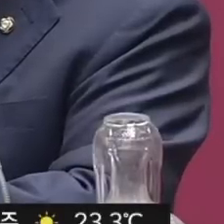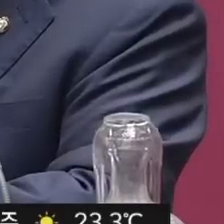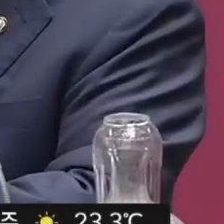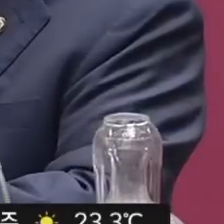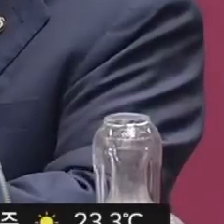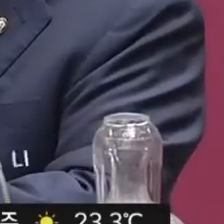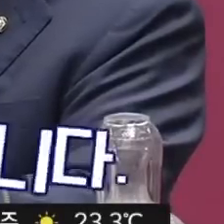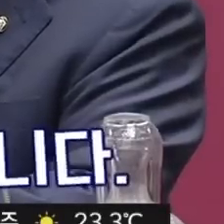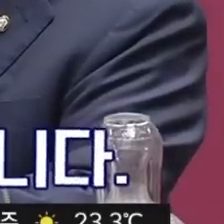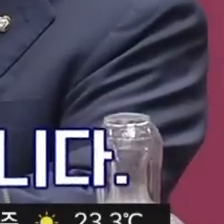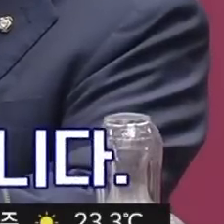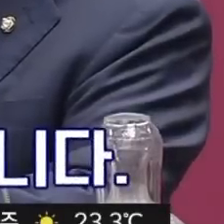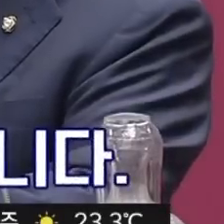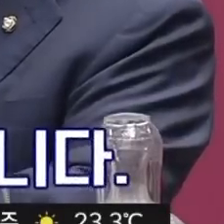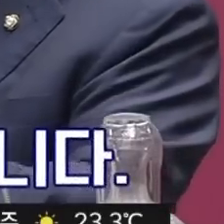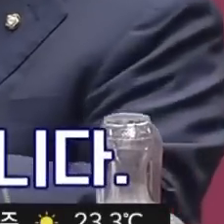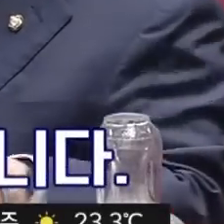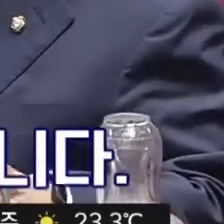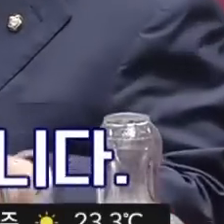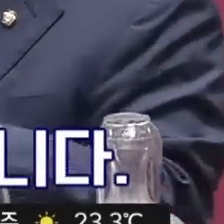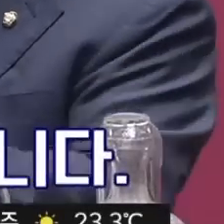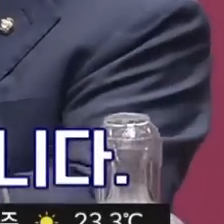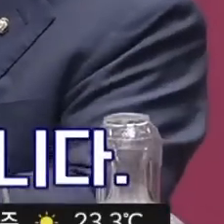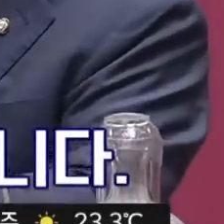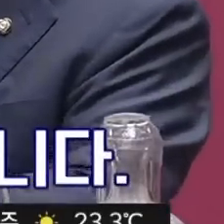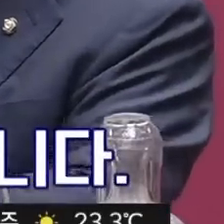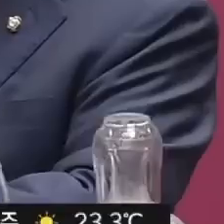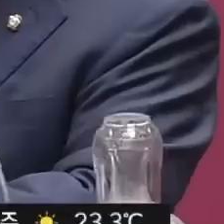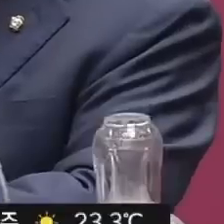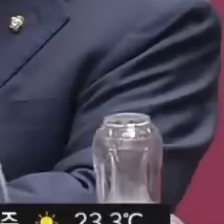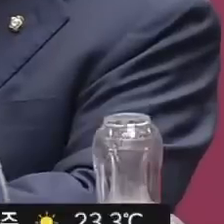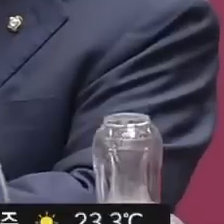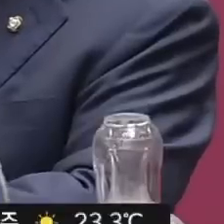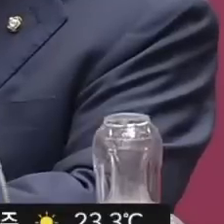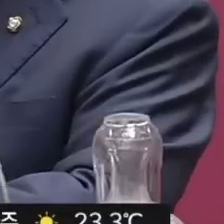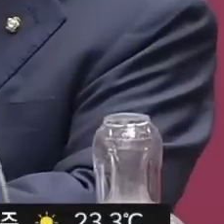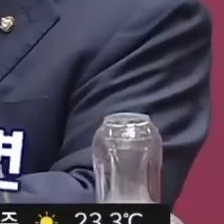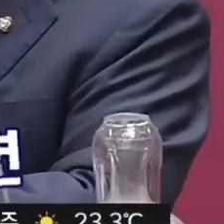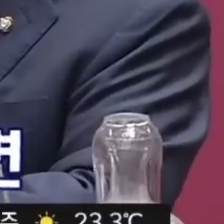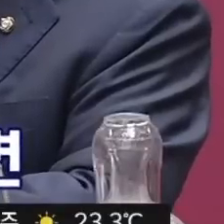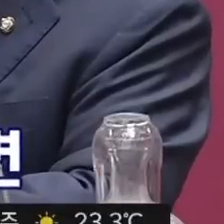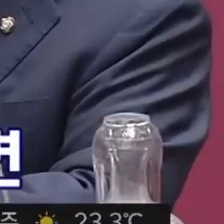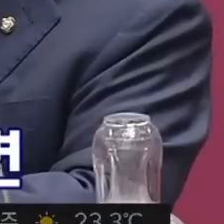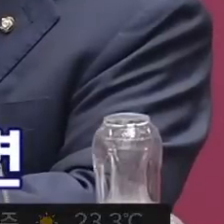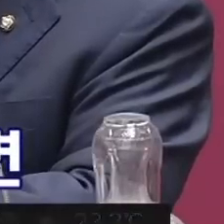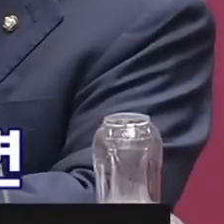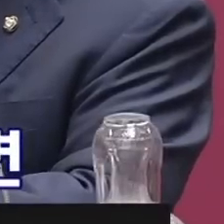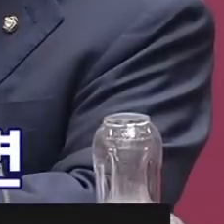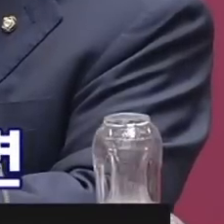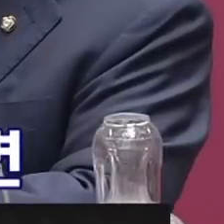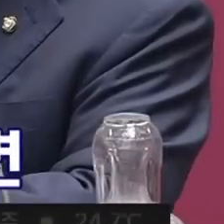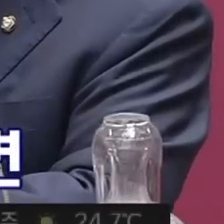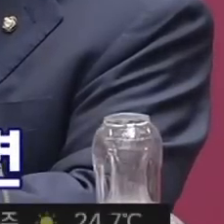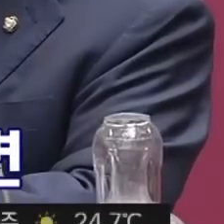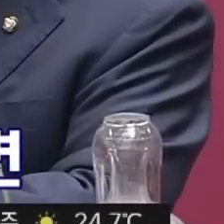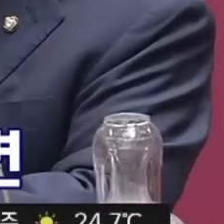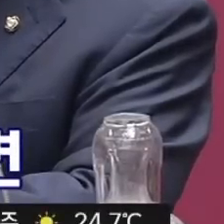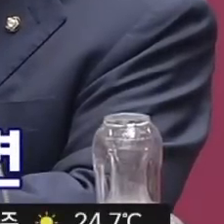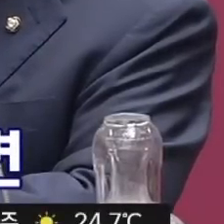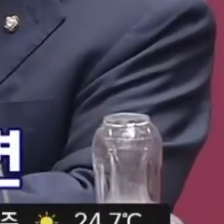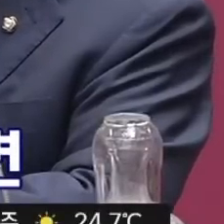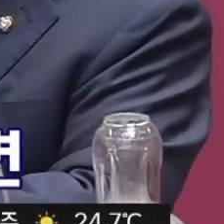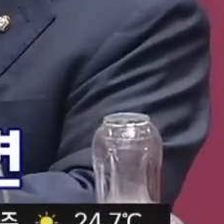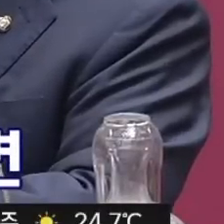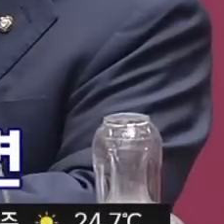1 1 10 곱하기 80 밑도 정보는 최소한 돼야 합니다 한남동 공간 이런 지역이 없어요 대통령의 아니가